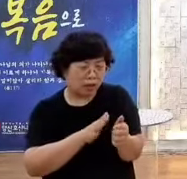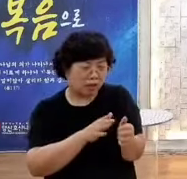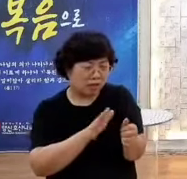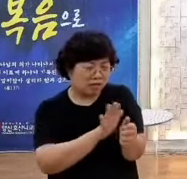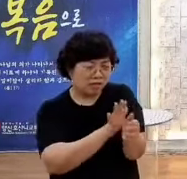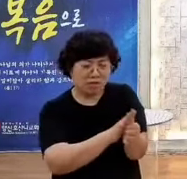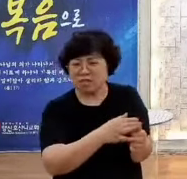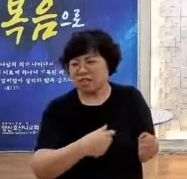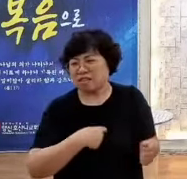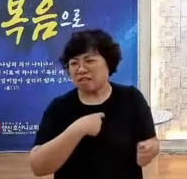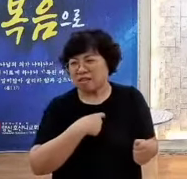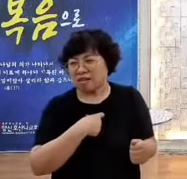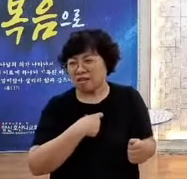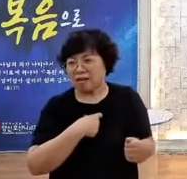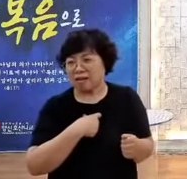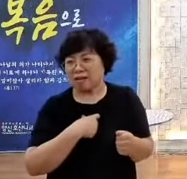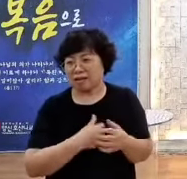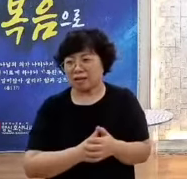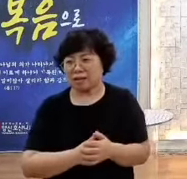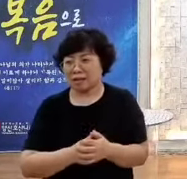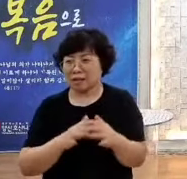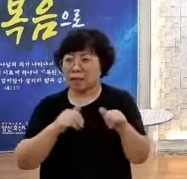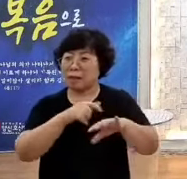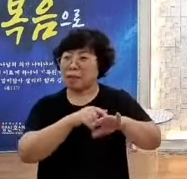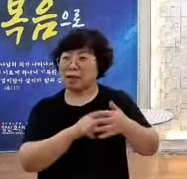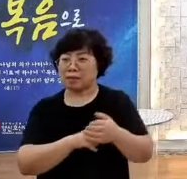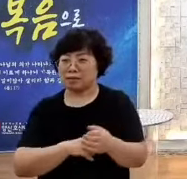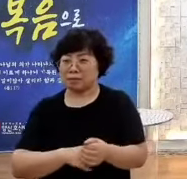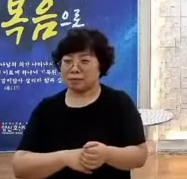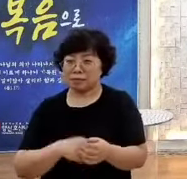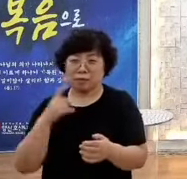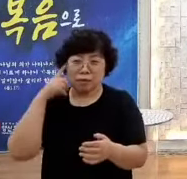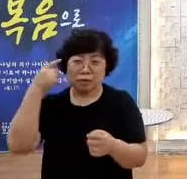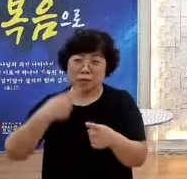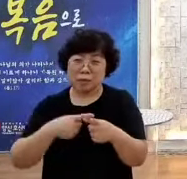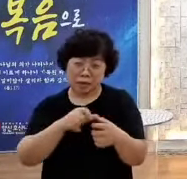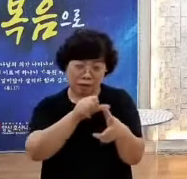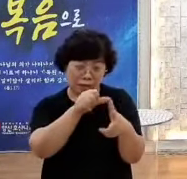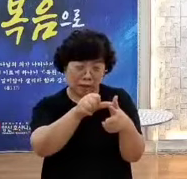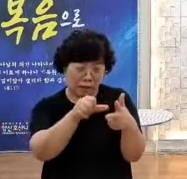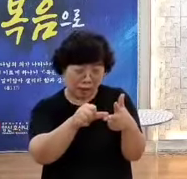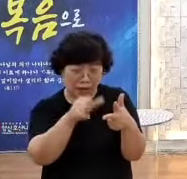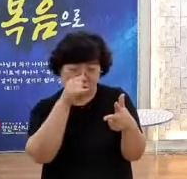있어요. 진짜로. 살아보니까 다 안 똑같아요.